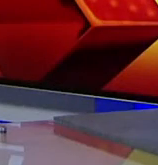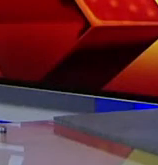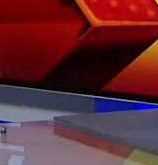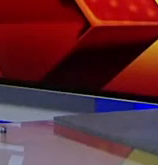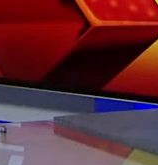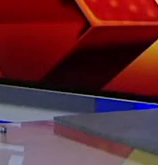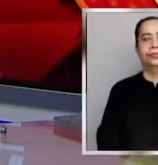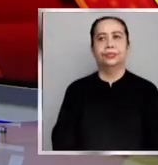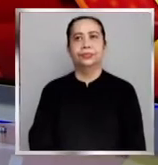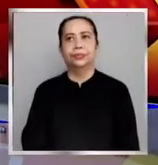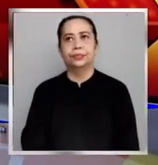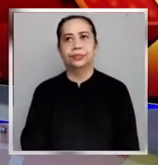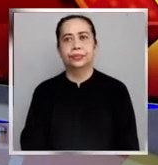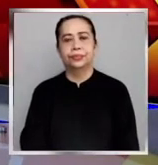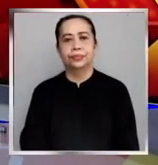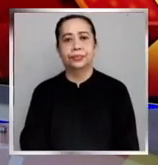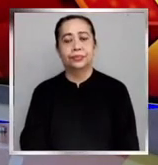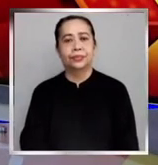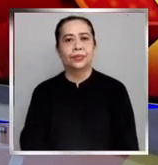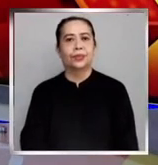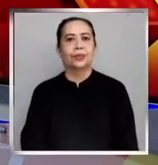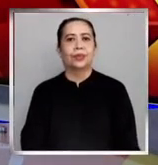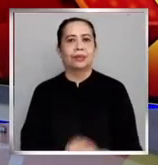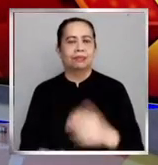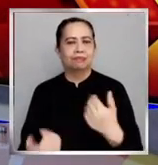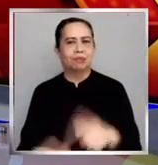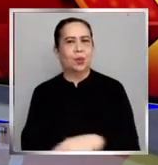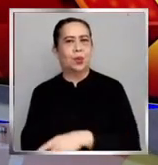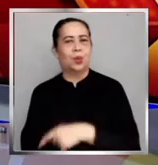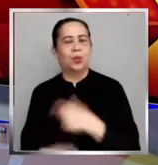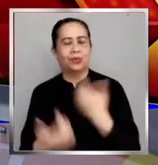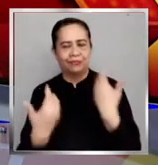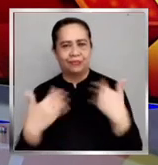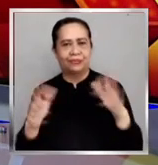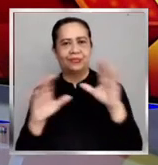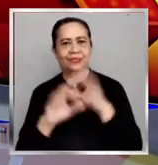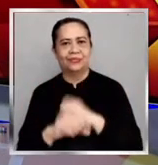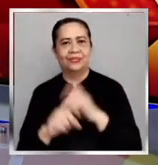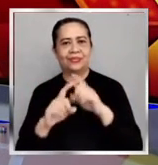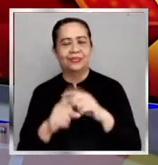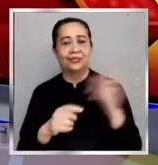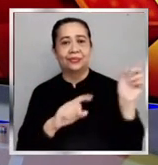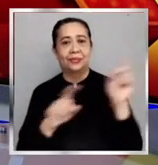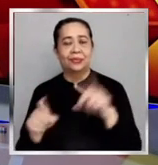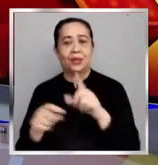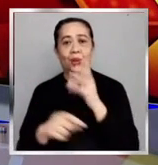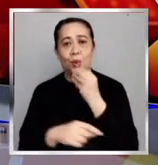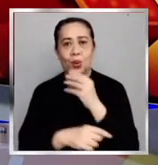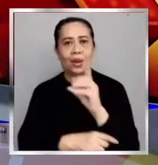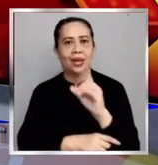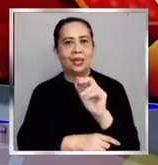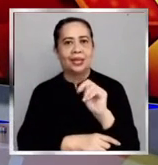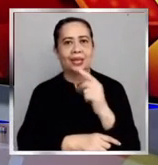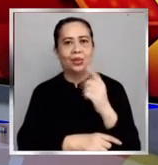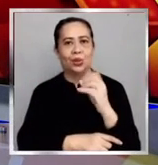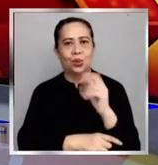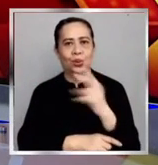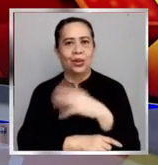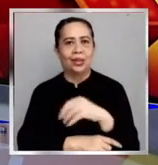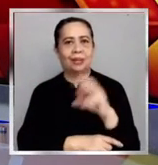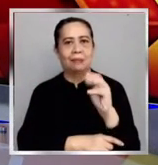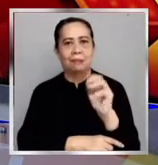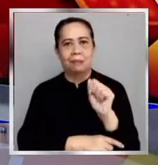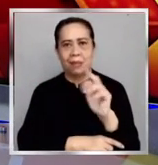The long wait is over dahil magbabalik teleserye na sina primetime King and Queen, Ding Dong Dantes at Marian Rivera. Pero